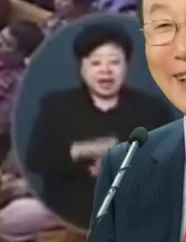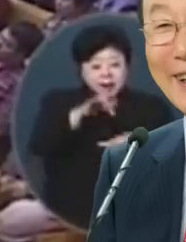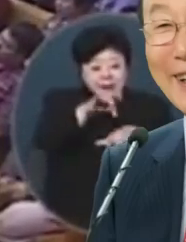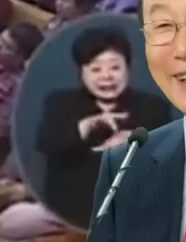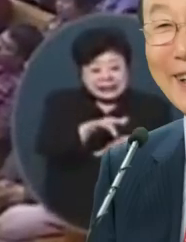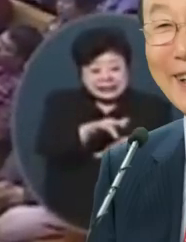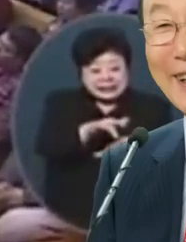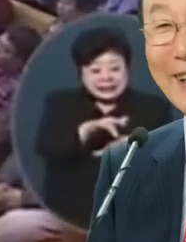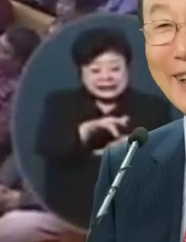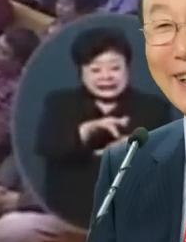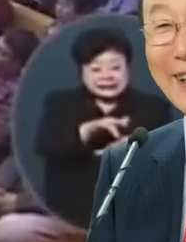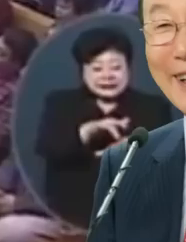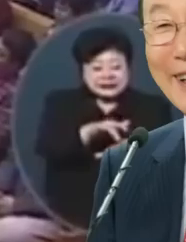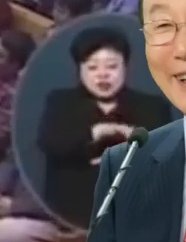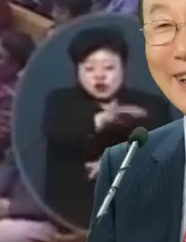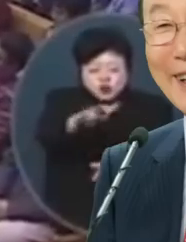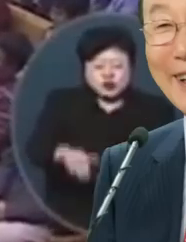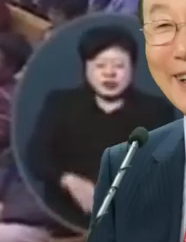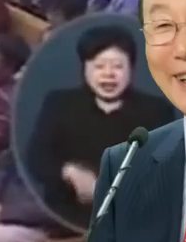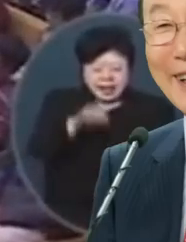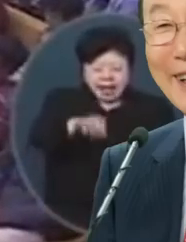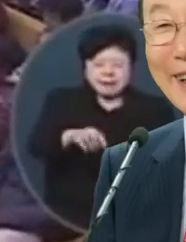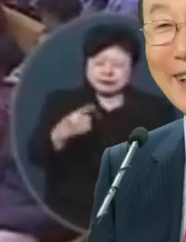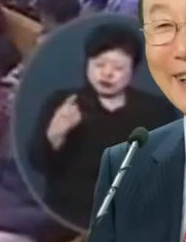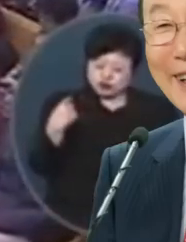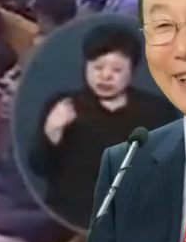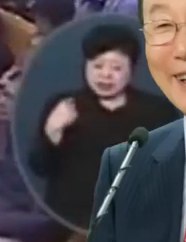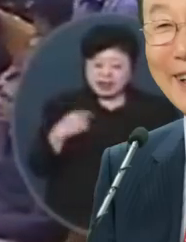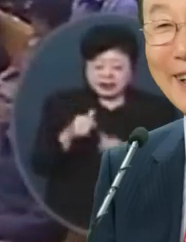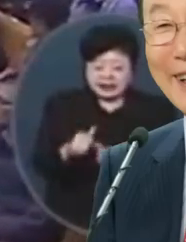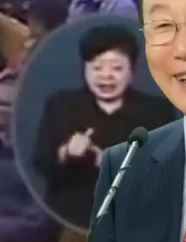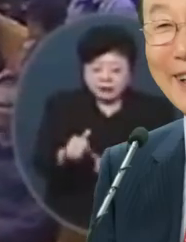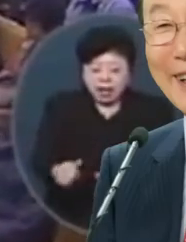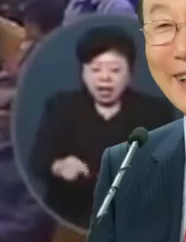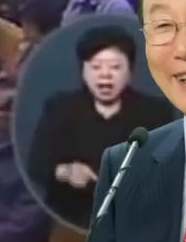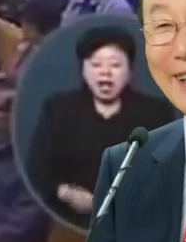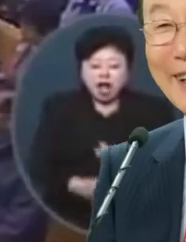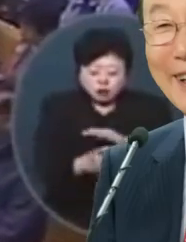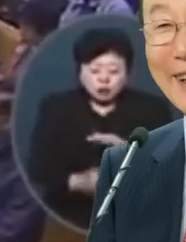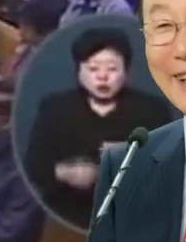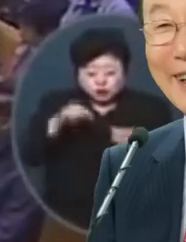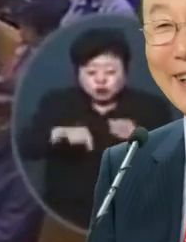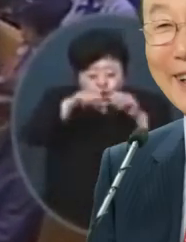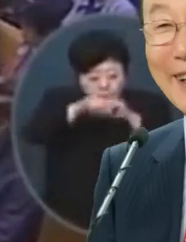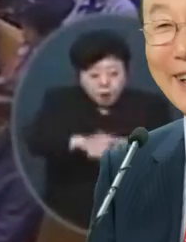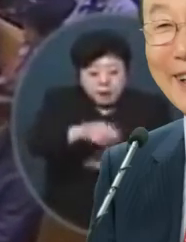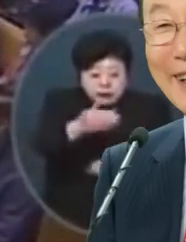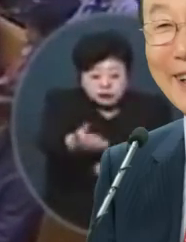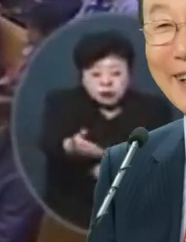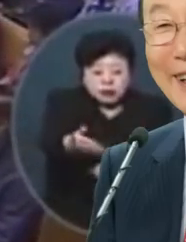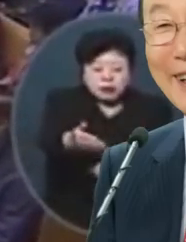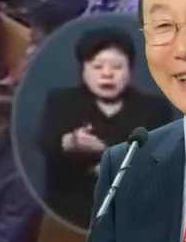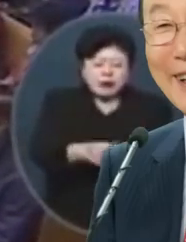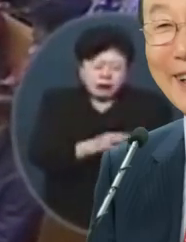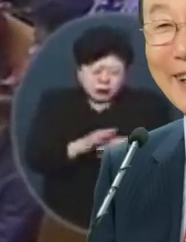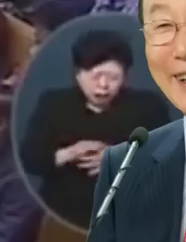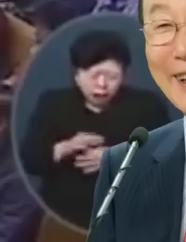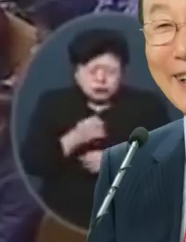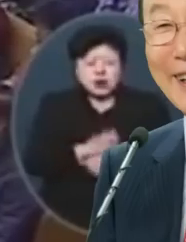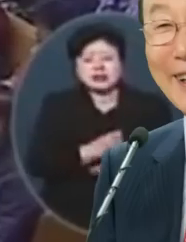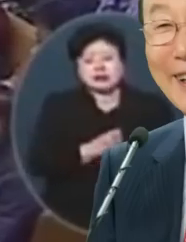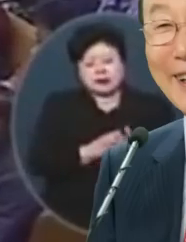마귀가 우리의 앞뒤에 따라오면서 도둑질하고 죽이고 멸망시키는 일을 끊임없이 하고 있기